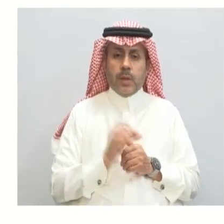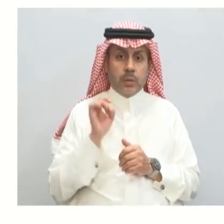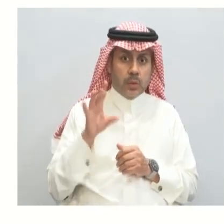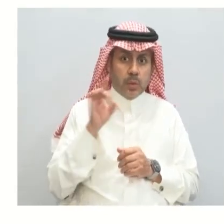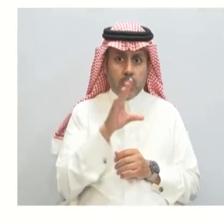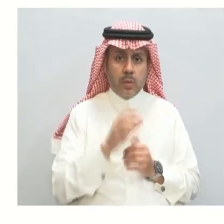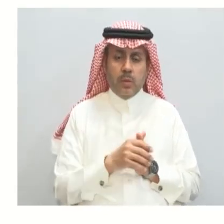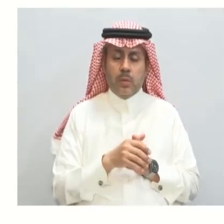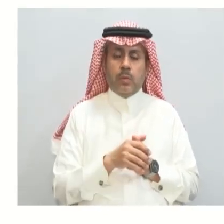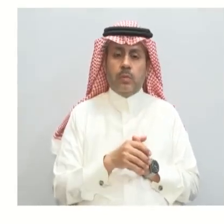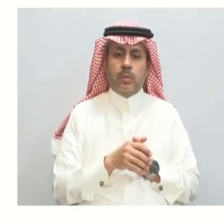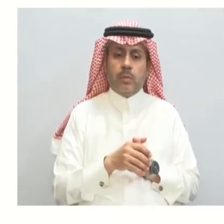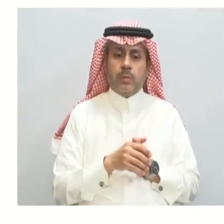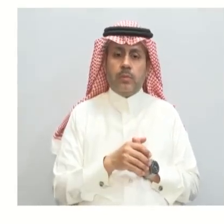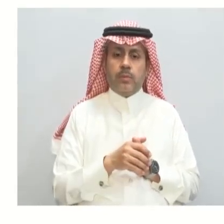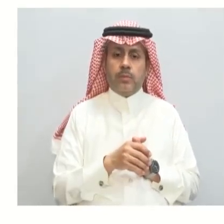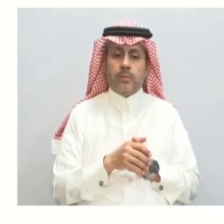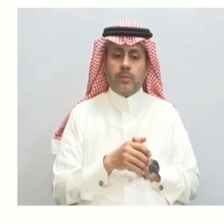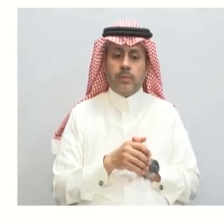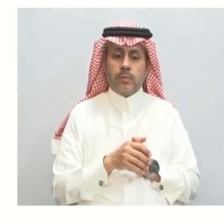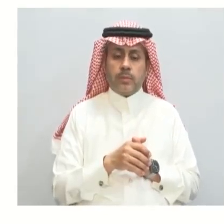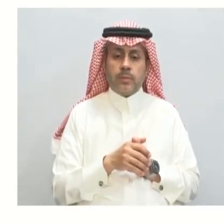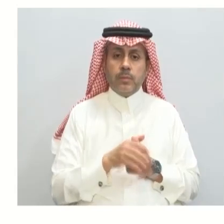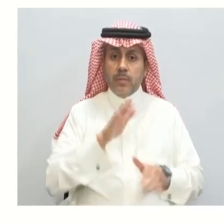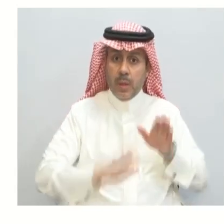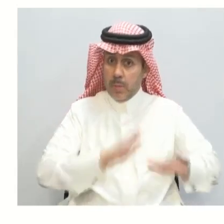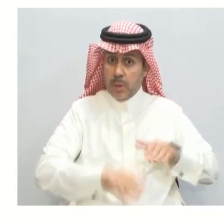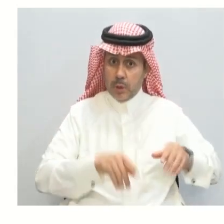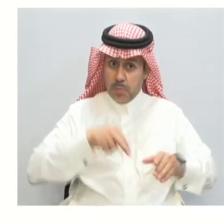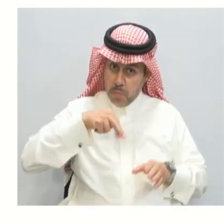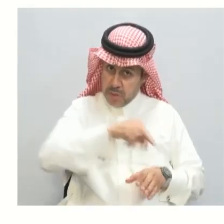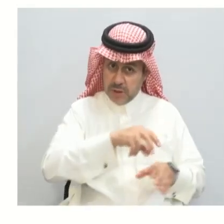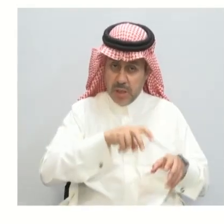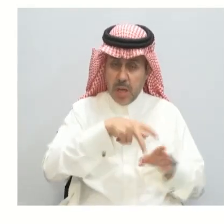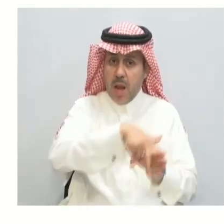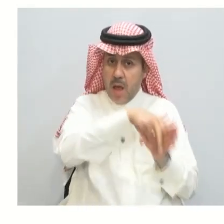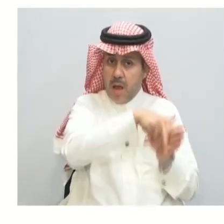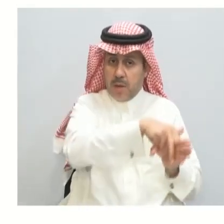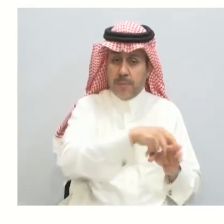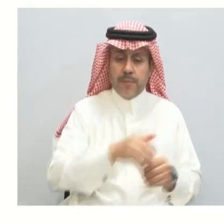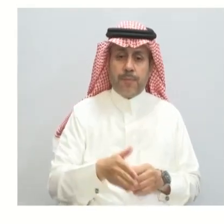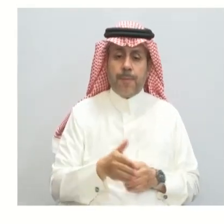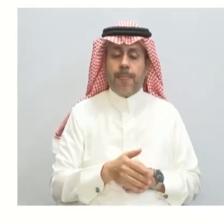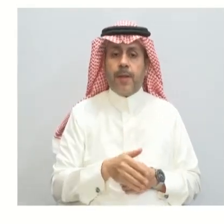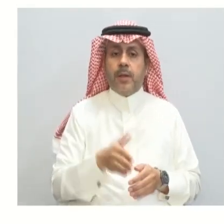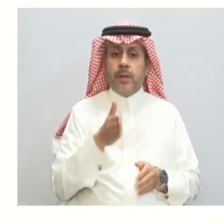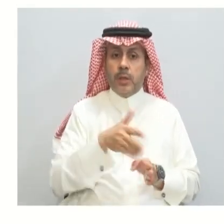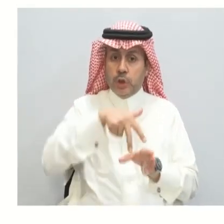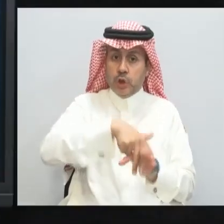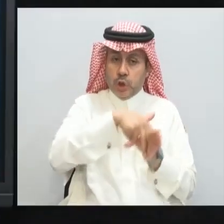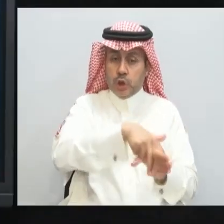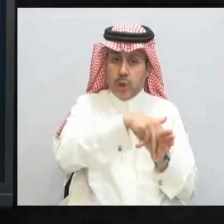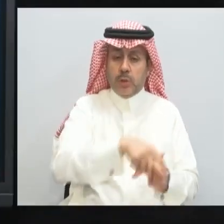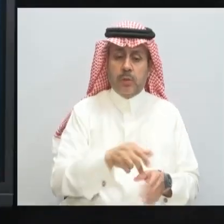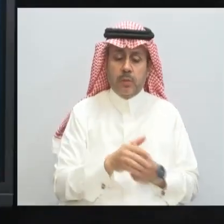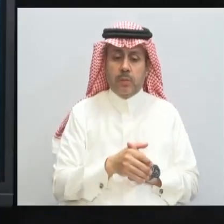تنقدح هذا هو معنى هذه الايه في الموريات قدحا اي ف الخيل التي تنقدح النار من حوافرها من شده عدوها من شده